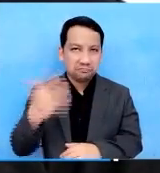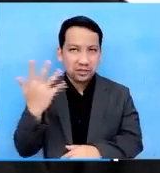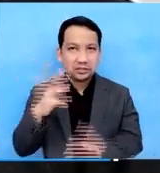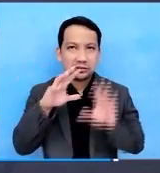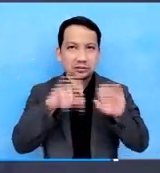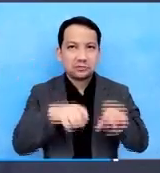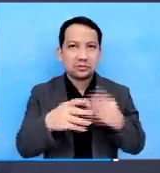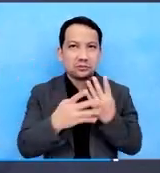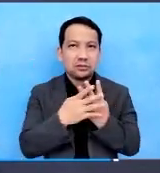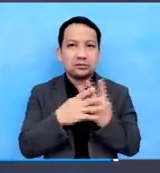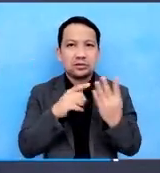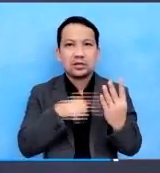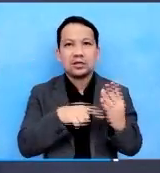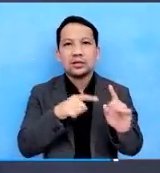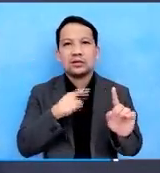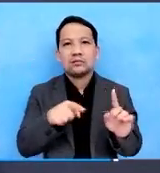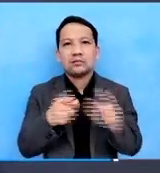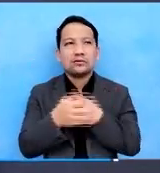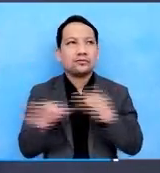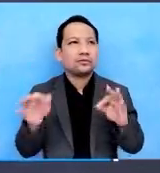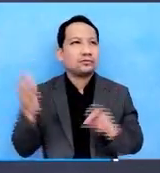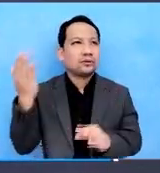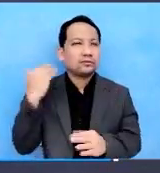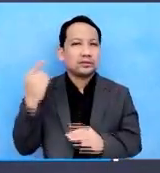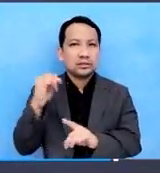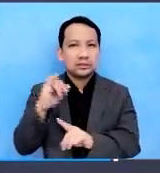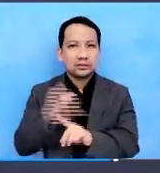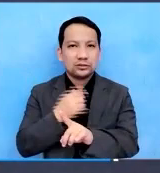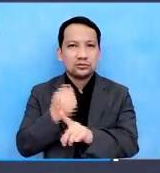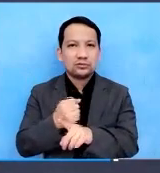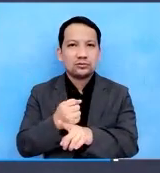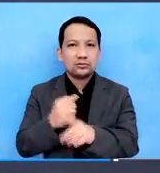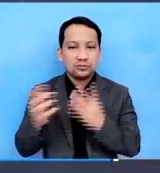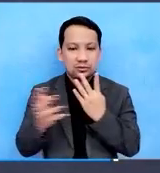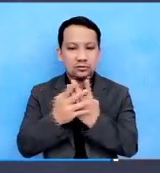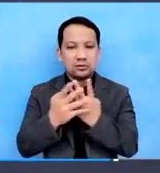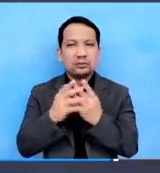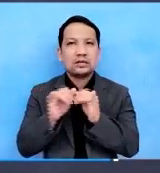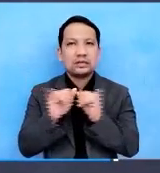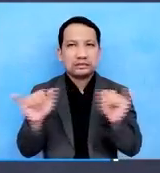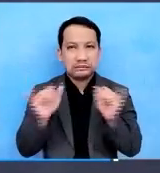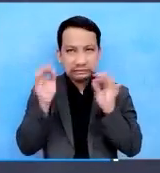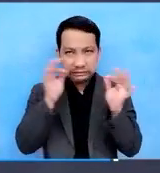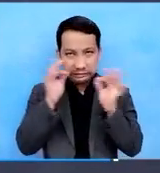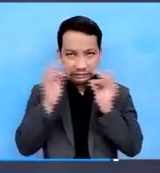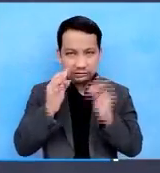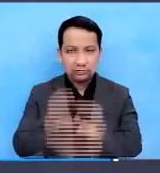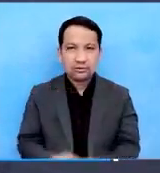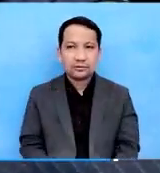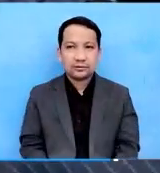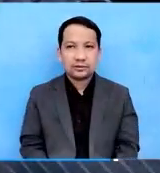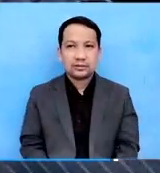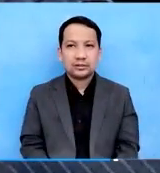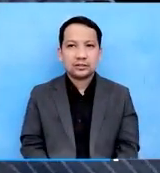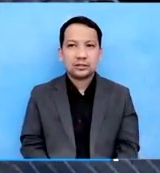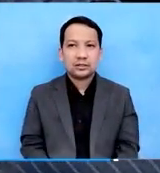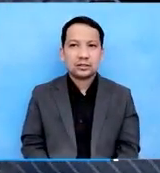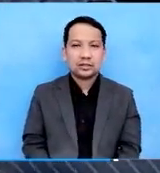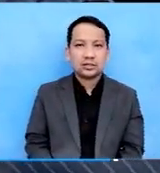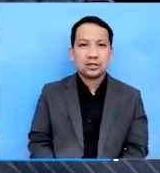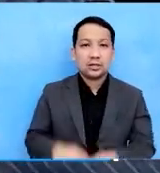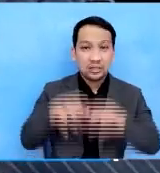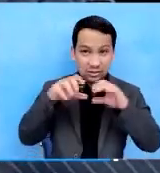makukulong ni Ablaza. Kakalaya lang niya noong nakaraang Enero matapos makulong dahil din sa ilegal na droga. So nahuli na siya ng